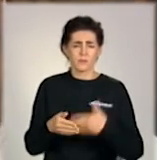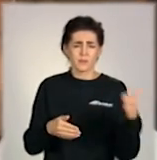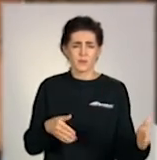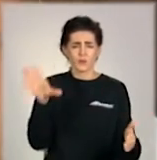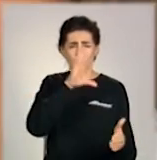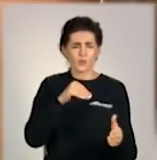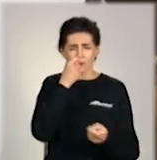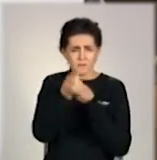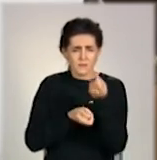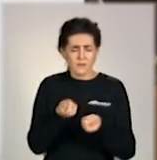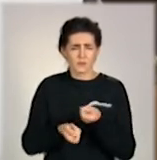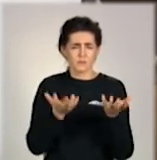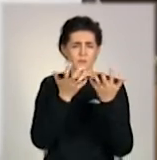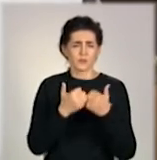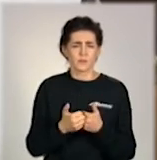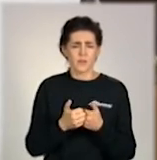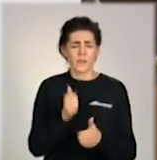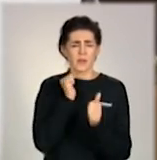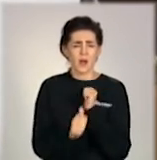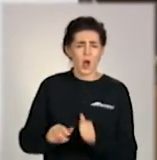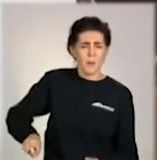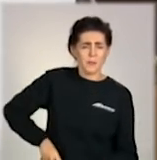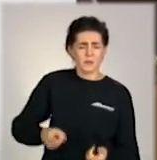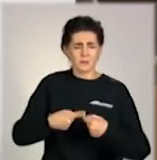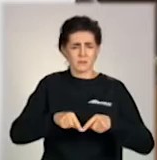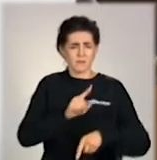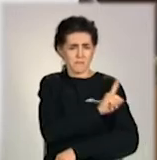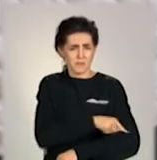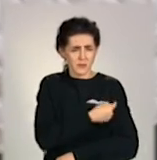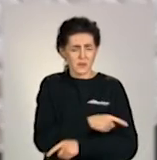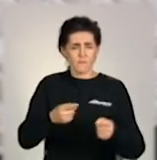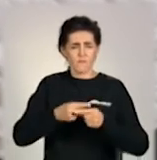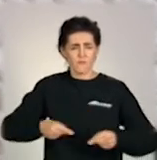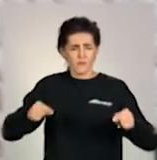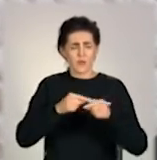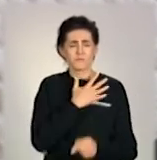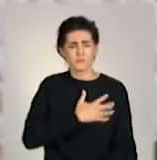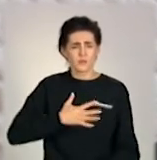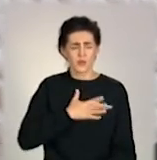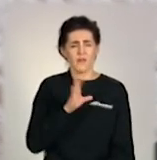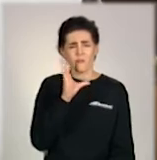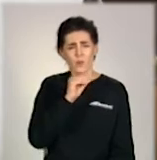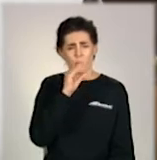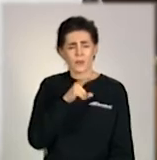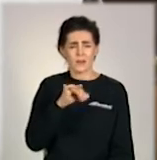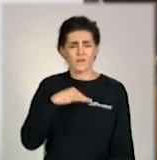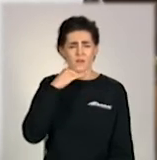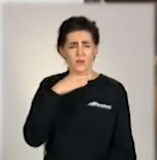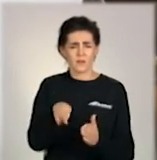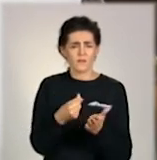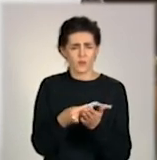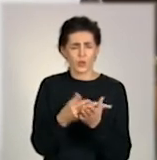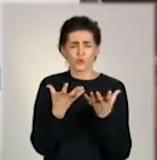все вирахувати. Звісно, кожен адміністратор лікарного учреждення, вся адміністрація, переживає про те, хватить ли грошей. Ще не